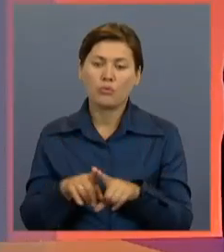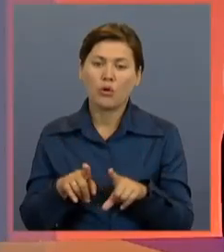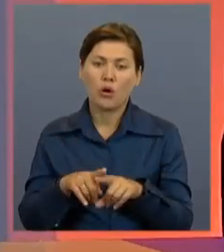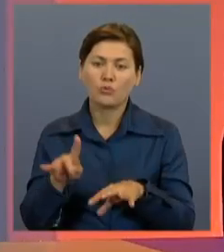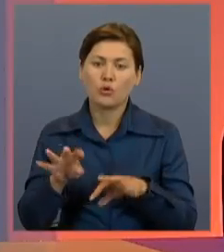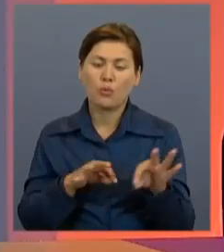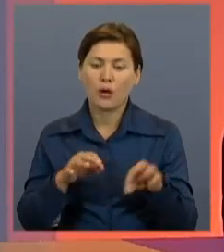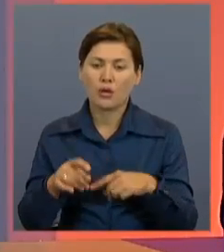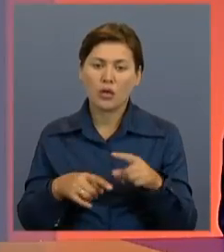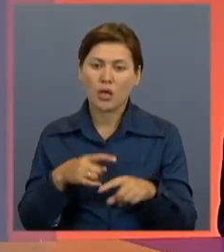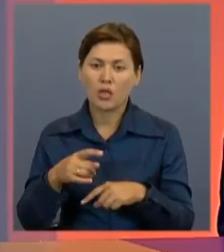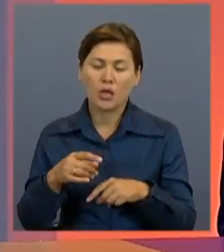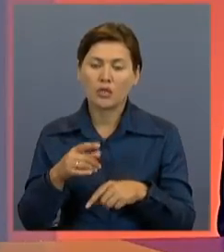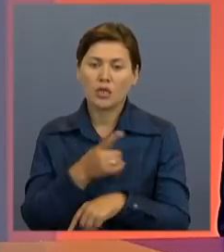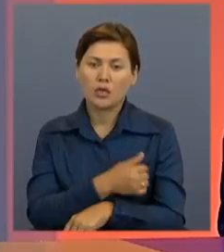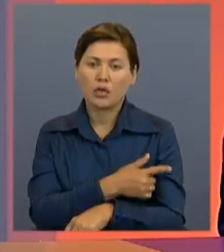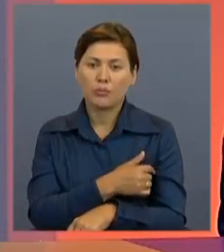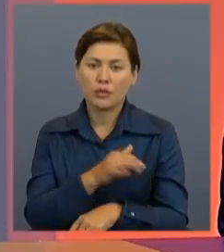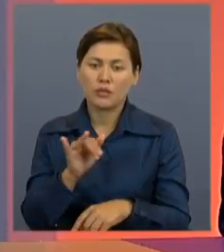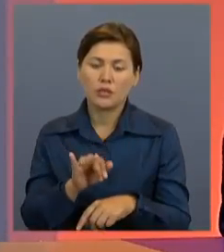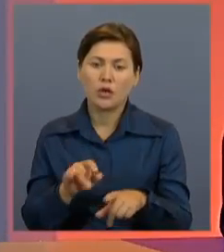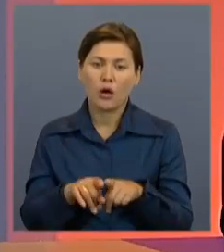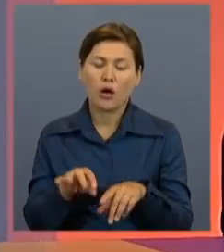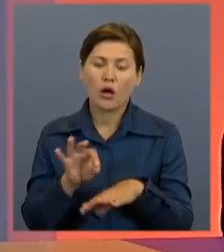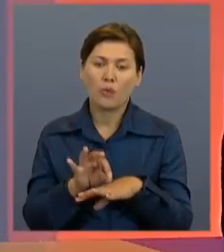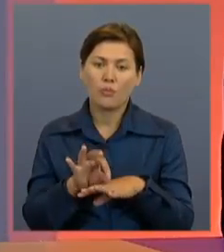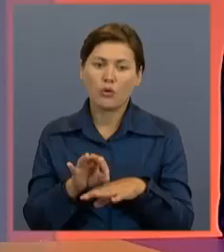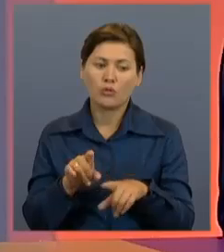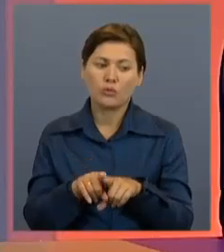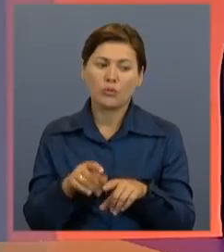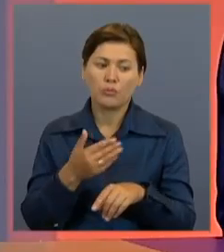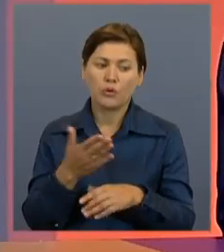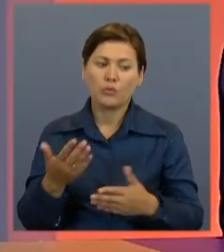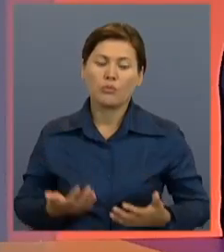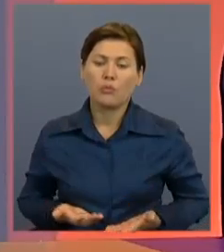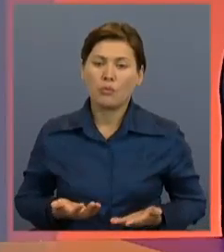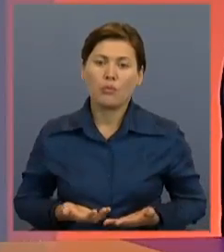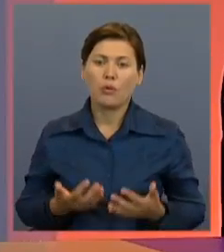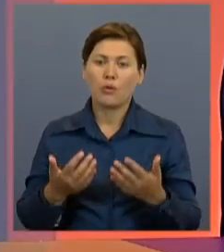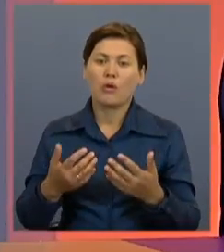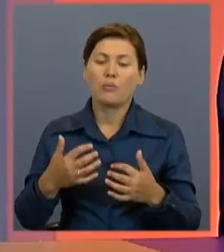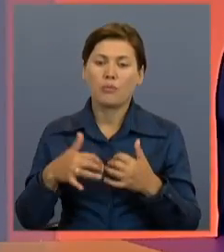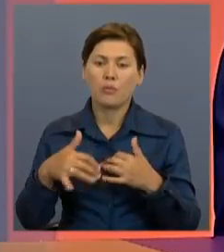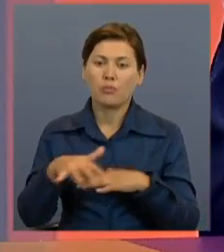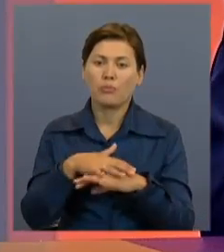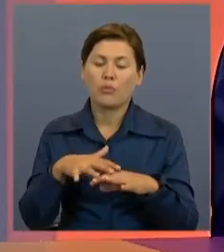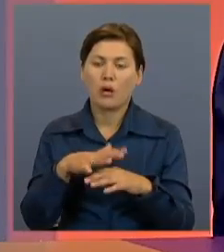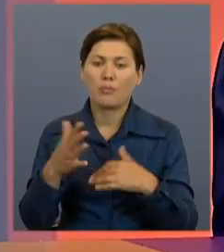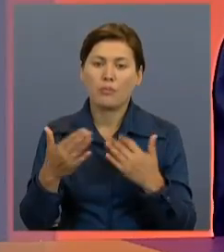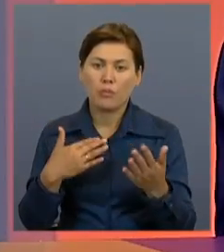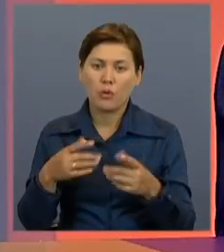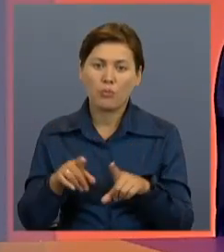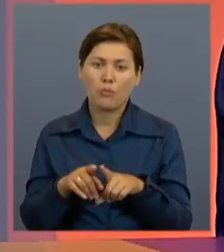арқылы дәрігер мен аурулардың біздің тұрғындарымыздың ортасындағы бақылауды қарым